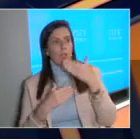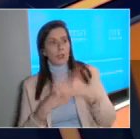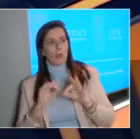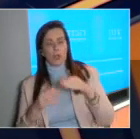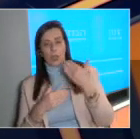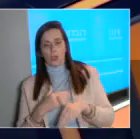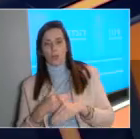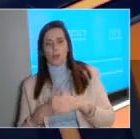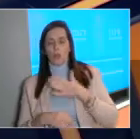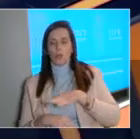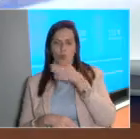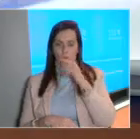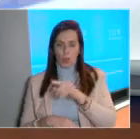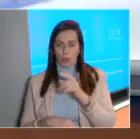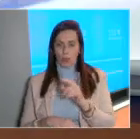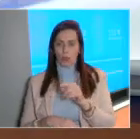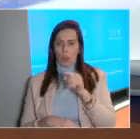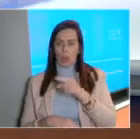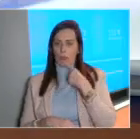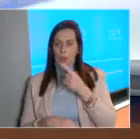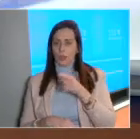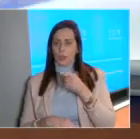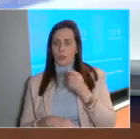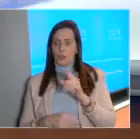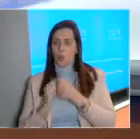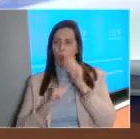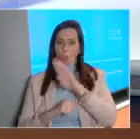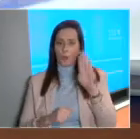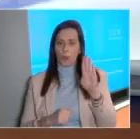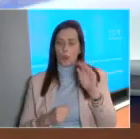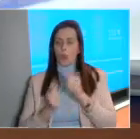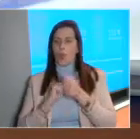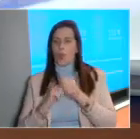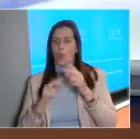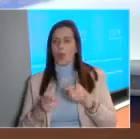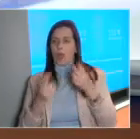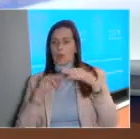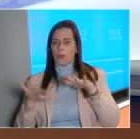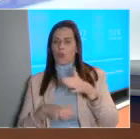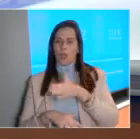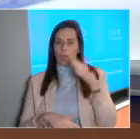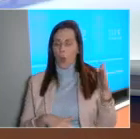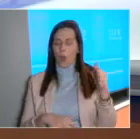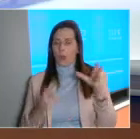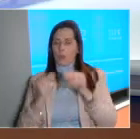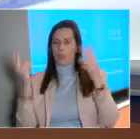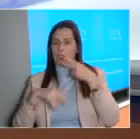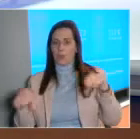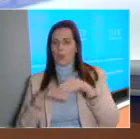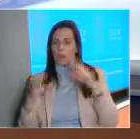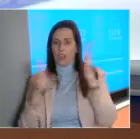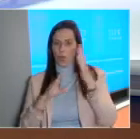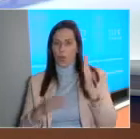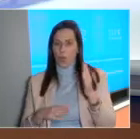ממש לסיום, רונית, אני רוצה לשאול אותך שאלה קטנה לסיום. את אמרת קודם שזה או נתניהו, או חזרה לממשלת שמאל, עם הסכמי אוסלו